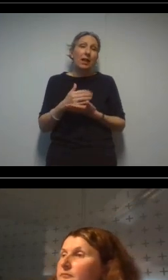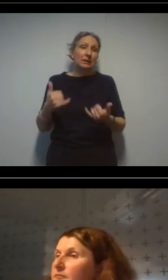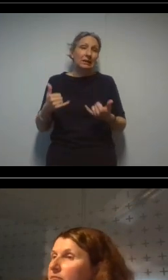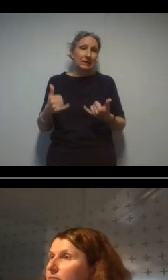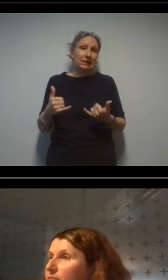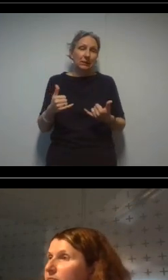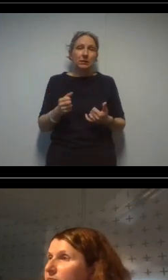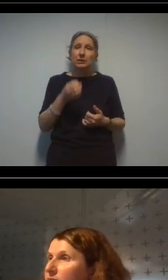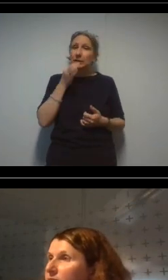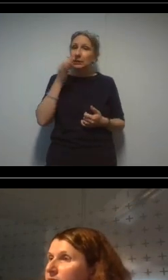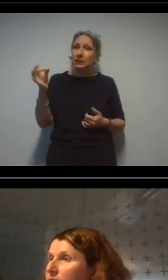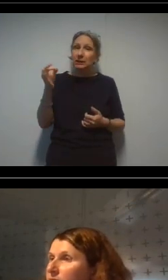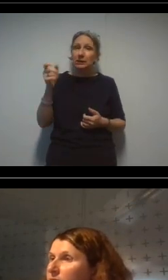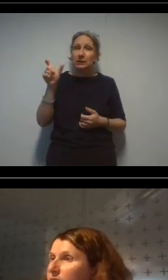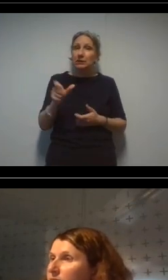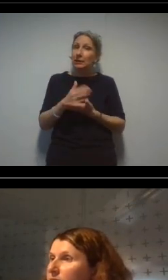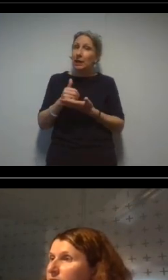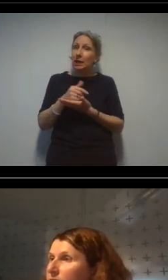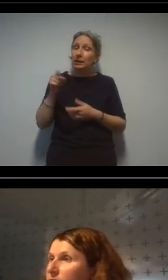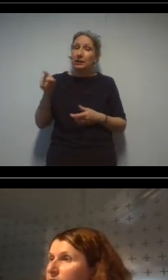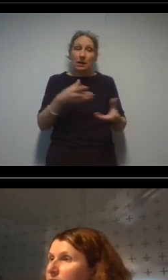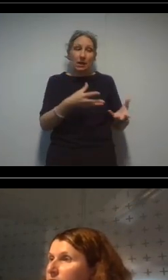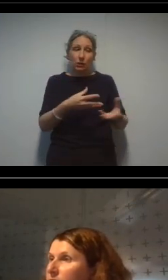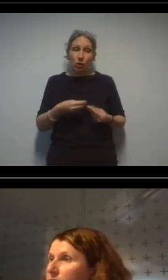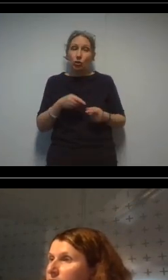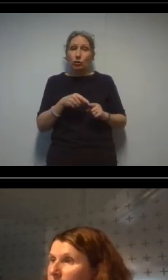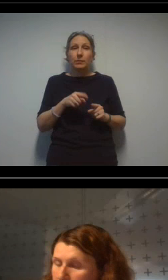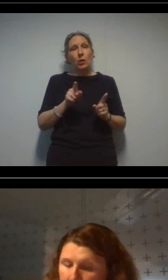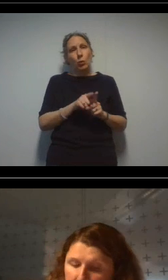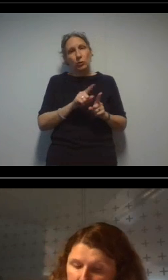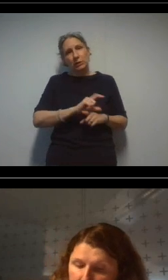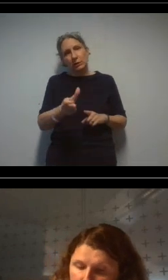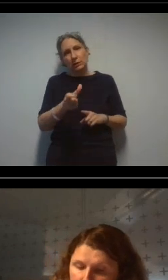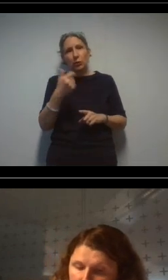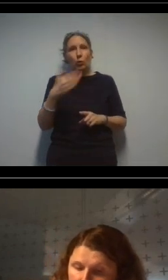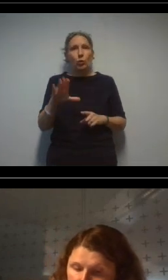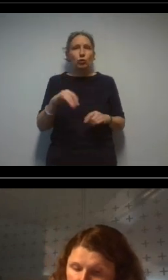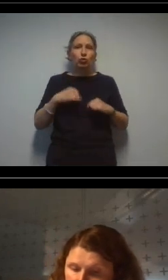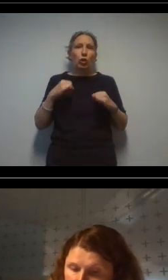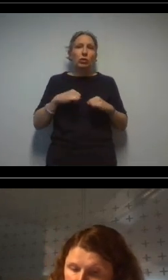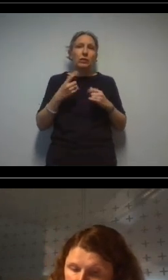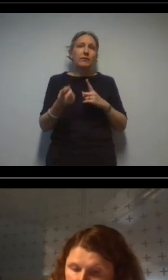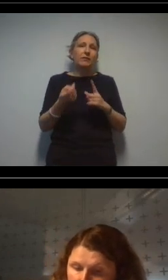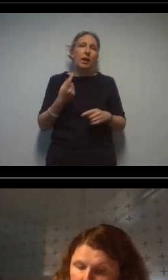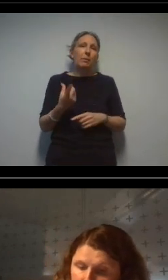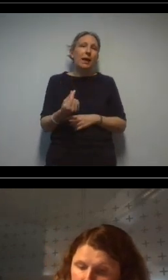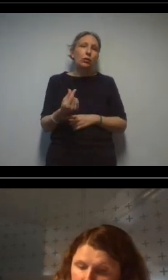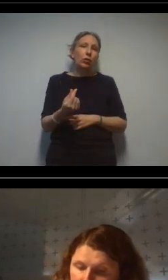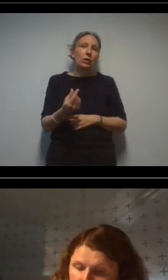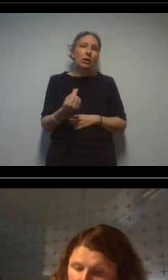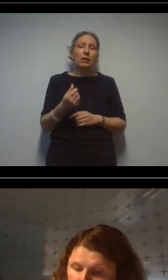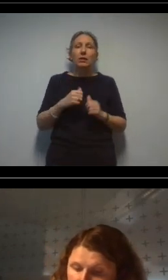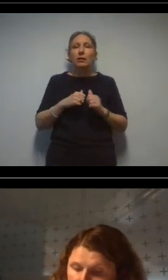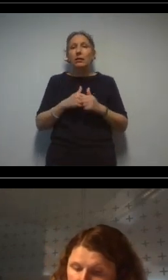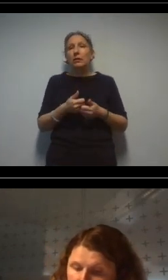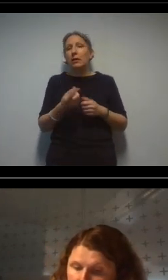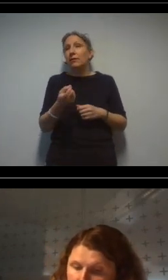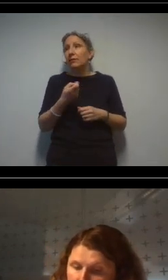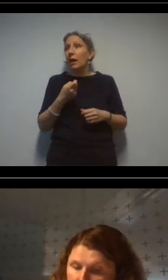salariés concernés, dans ce cas-là, tu accueilles aussi un jeune d'Arpège ou un jeune d'un autre partenaire, un jeune issu des quartiers politiques de la ville ou